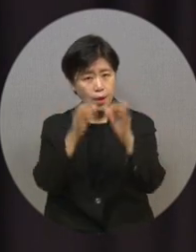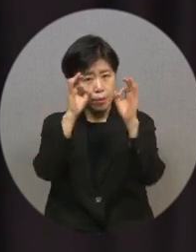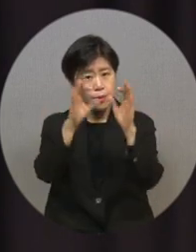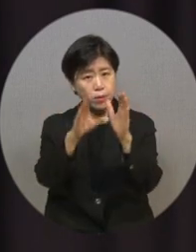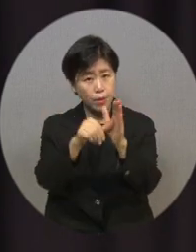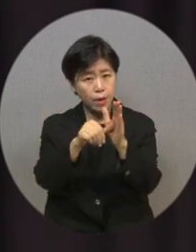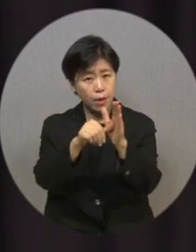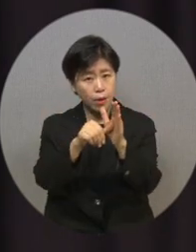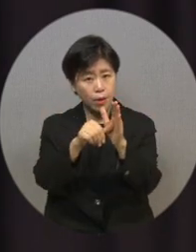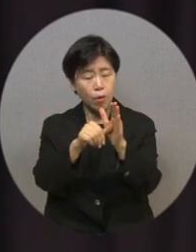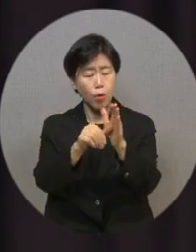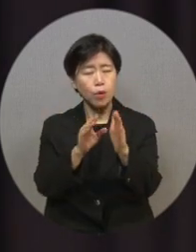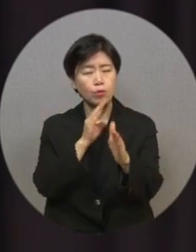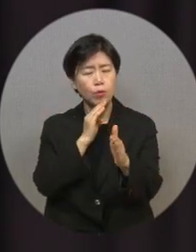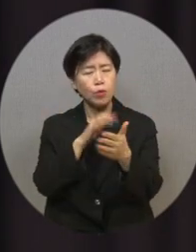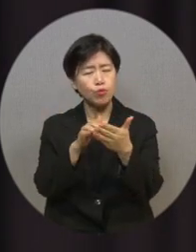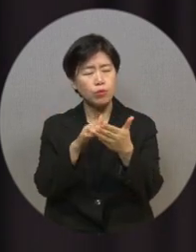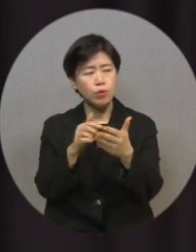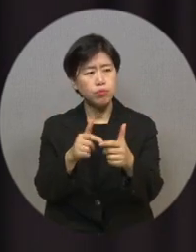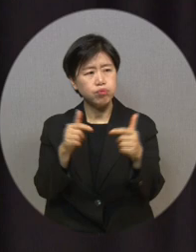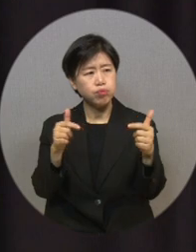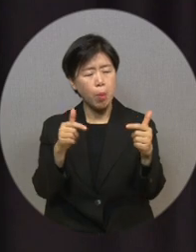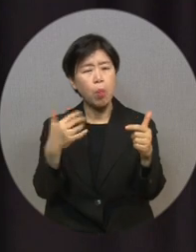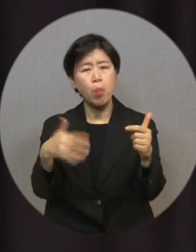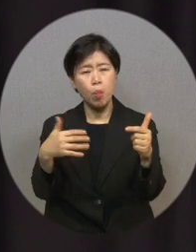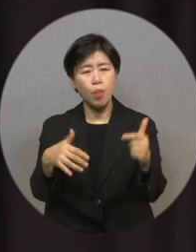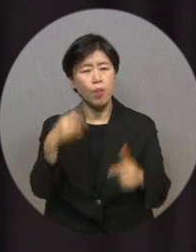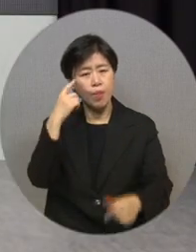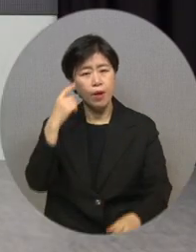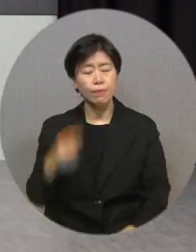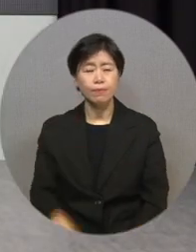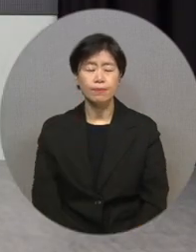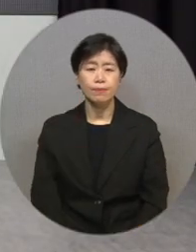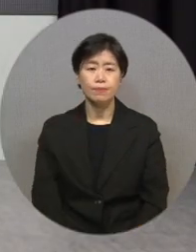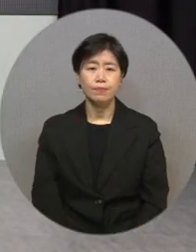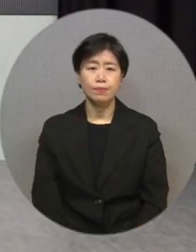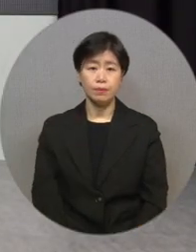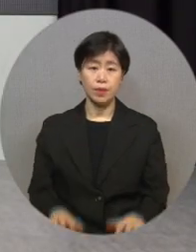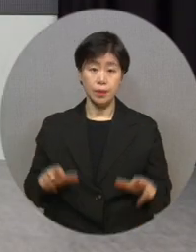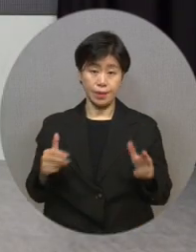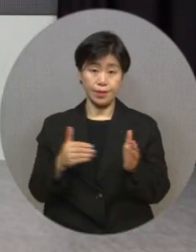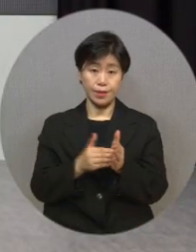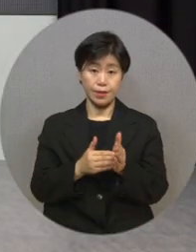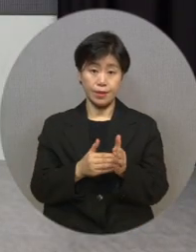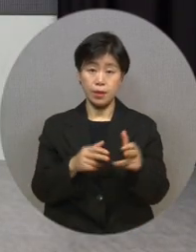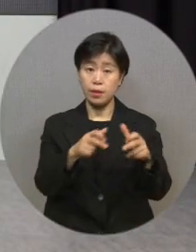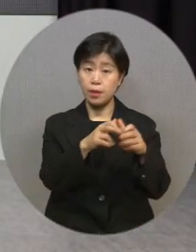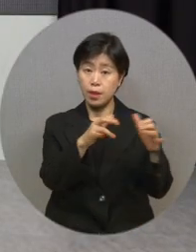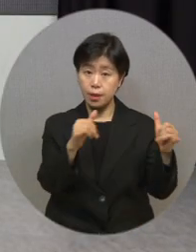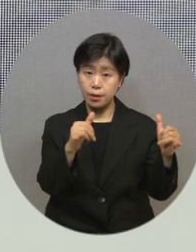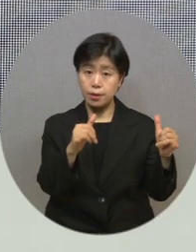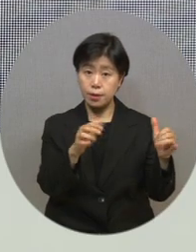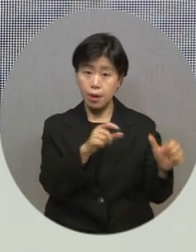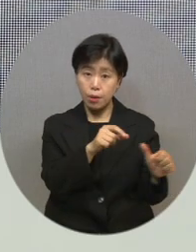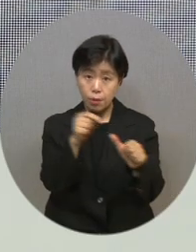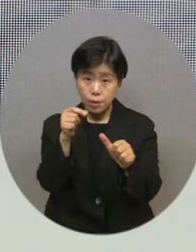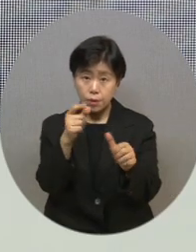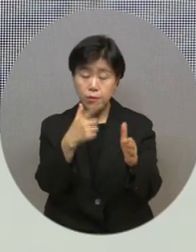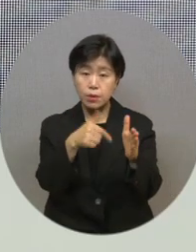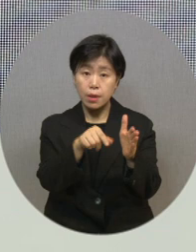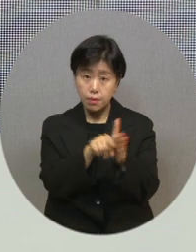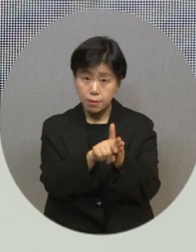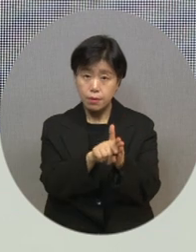판단하기에도 굉장히 큰 숫자라고 저희가 판단하고 있습니다 예 예 그동안에 이제 장애인들의 고용을